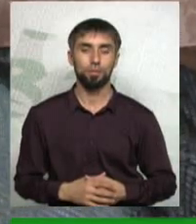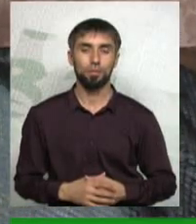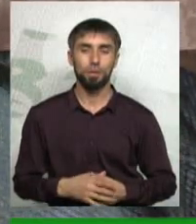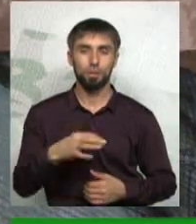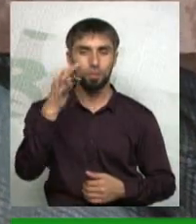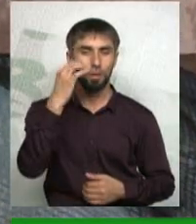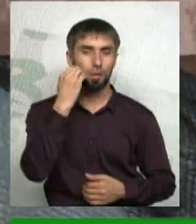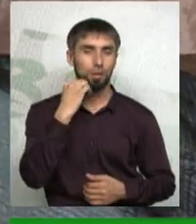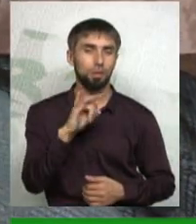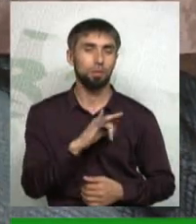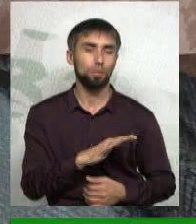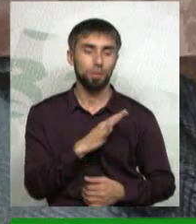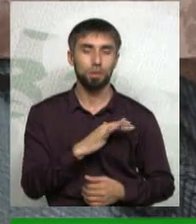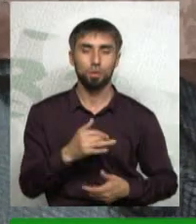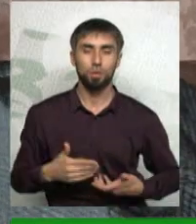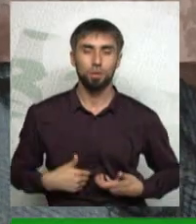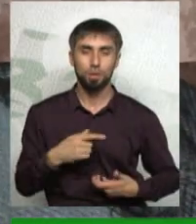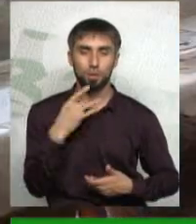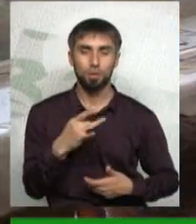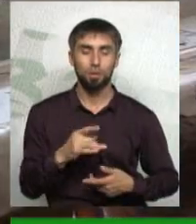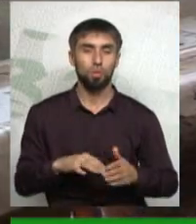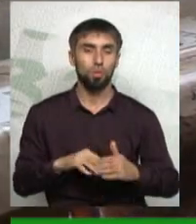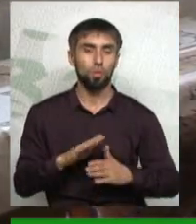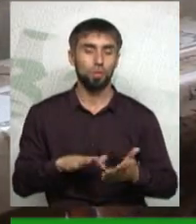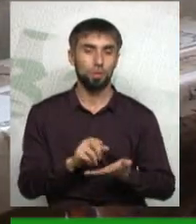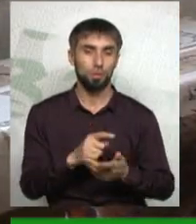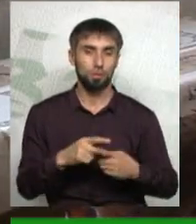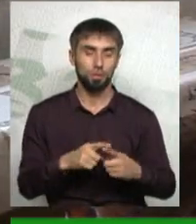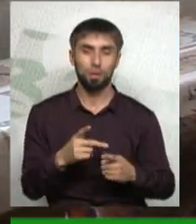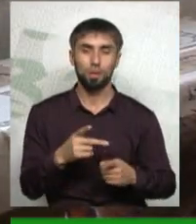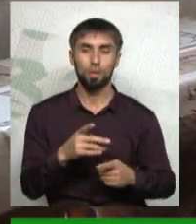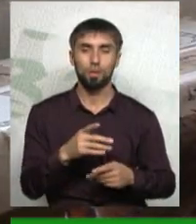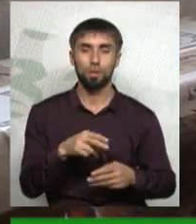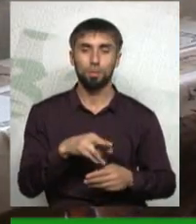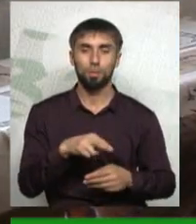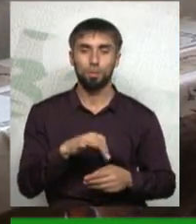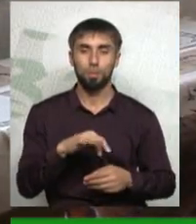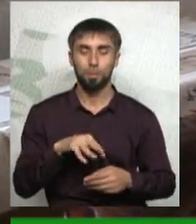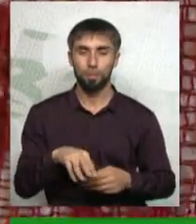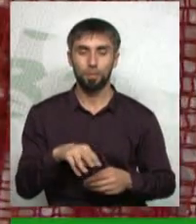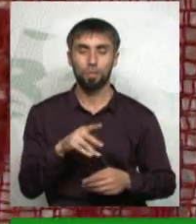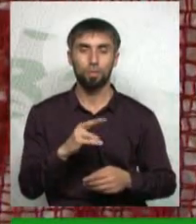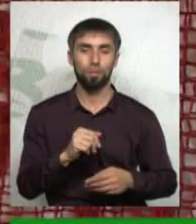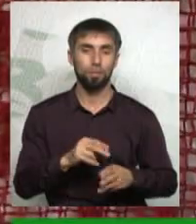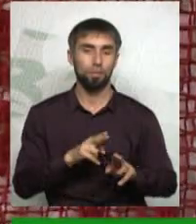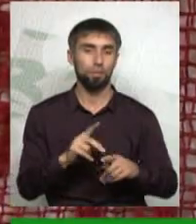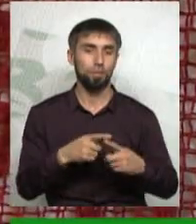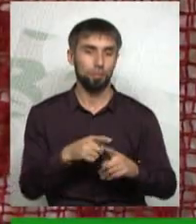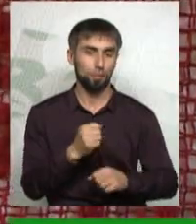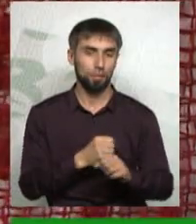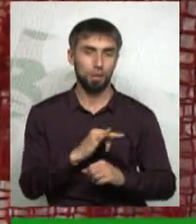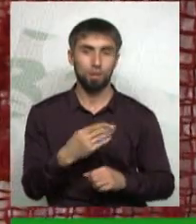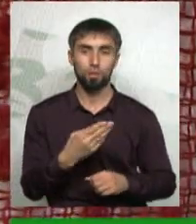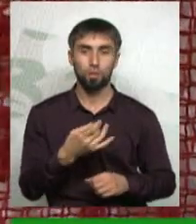Вспоминая старые обычаи и жизнь ингушей, рукодельница Питима Досхоева неторопливо раскладывает свои работы. Платки бабушка вяжет в основном